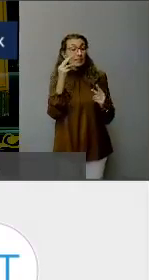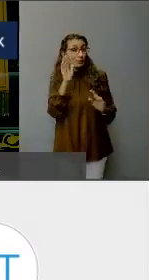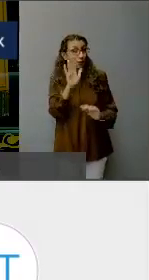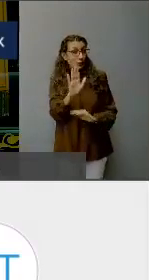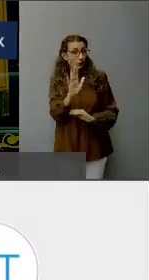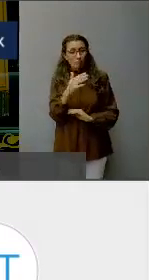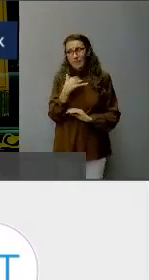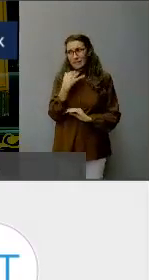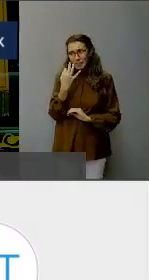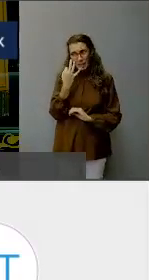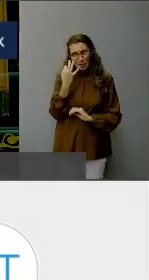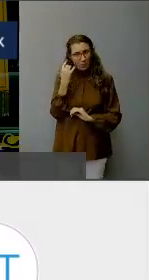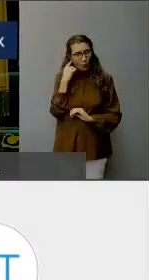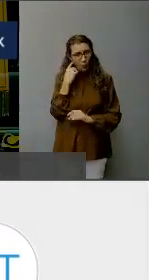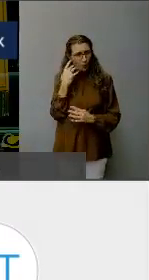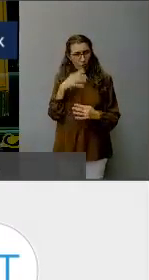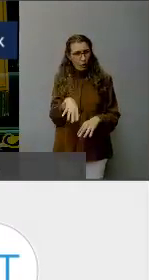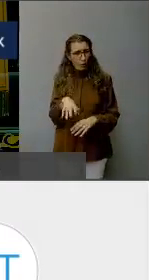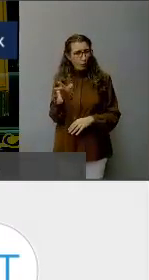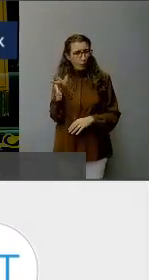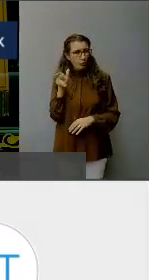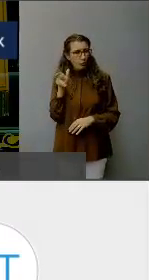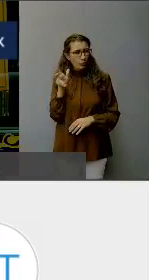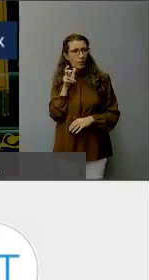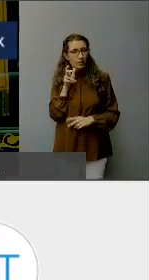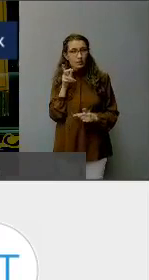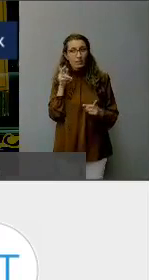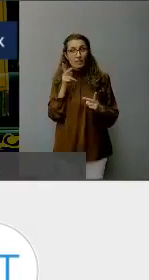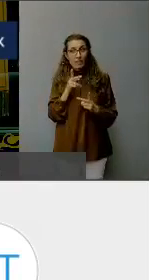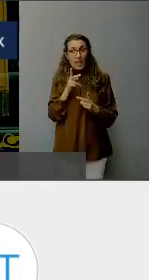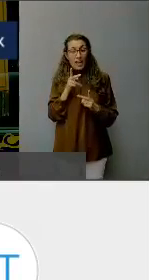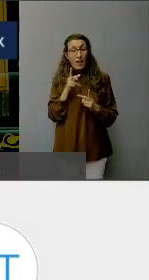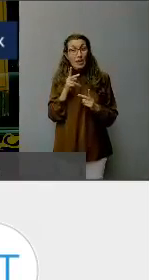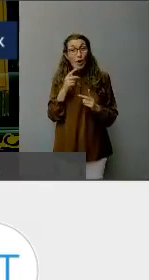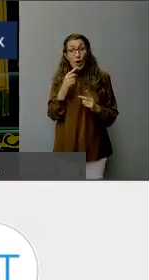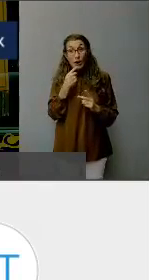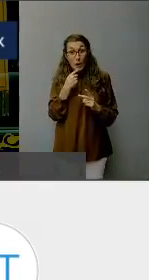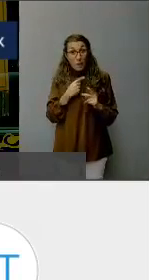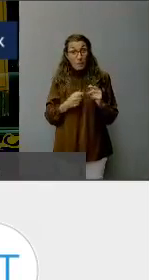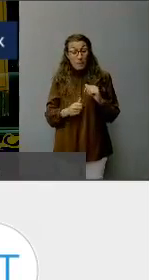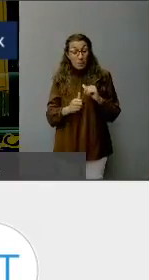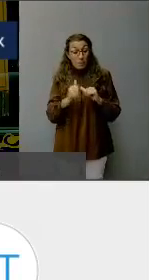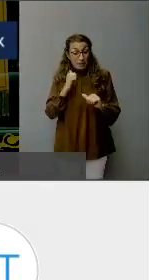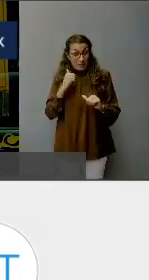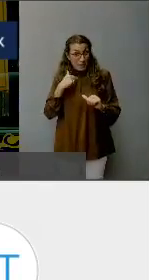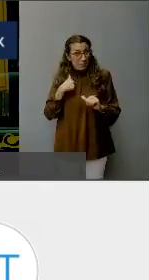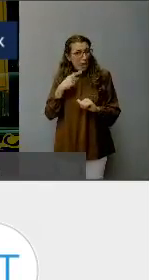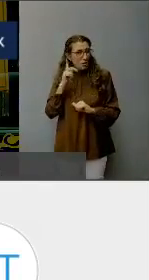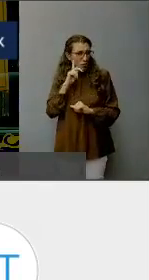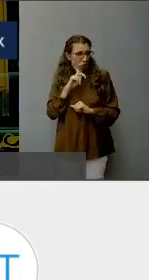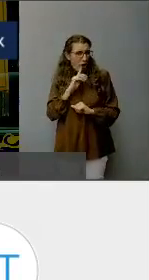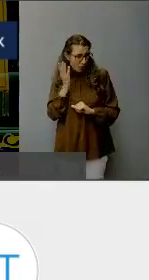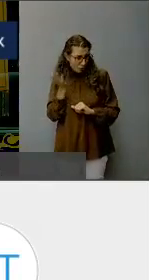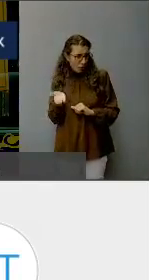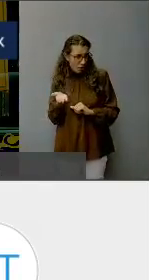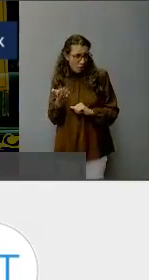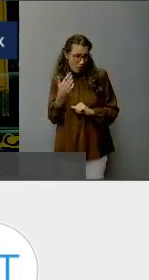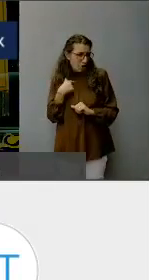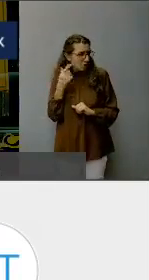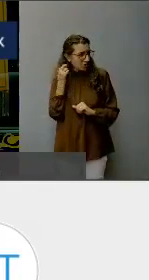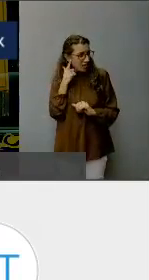sembra l'orecchio funziona la differenza il mio predecessore era assurdo io sento bene l'unica cosa se poi mi vi